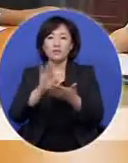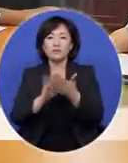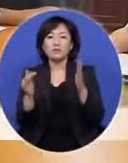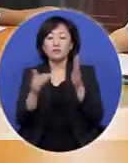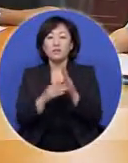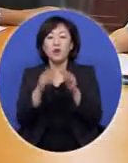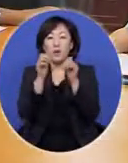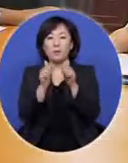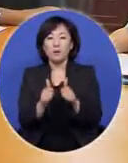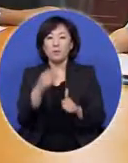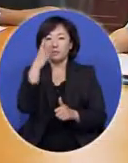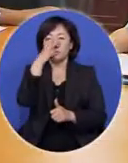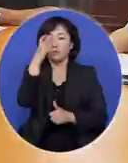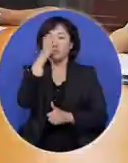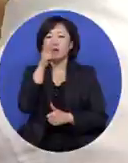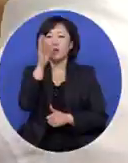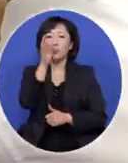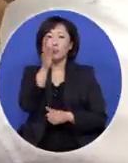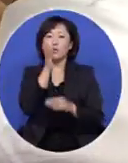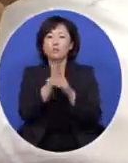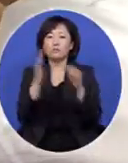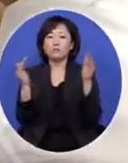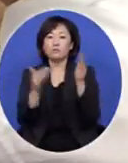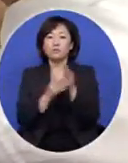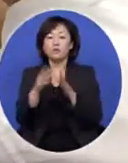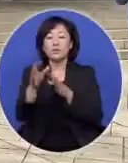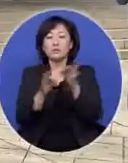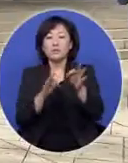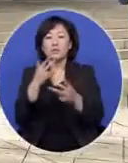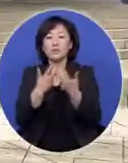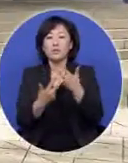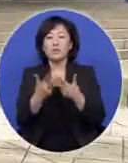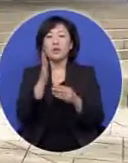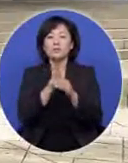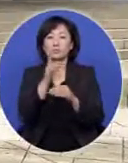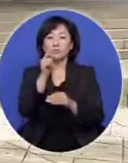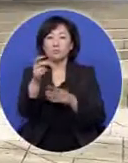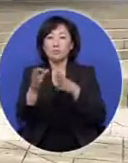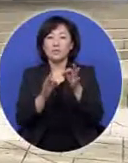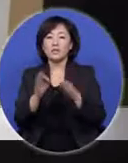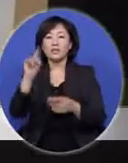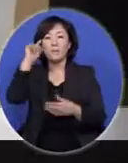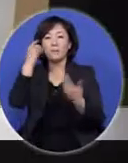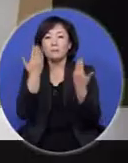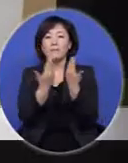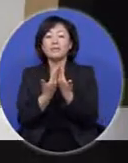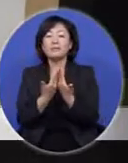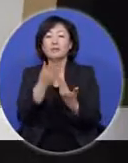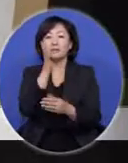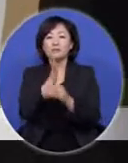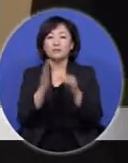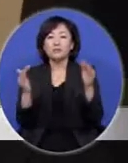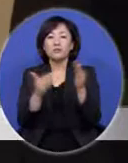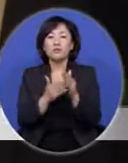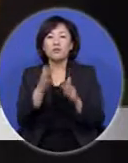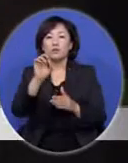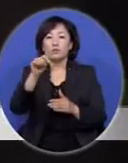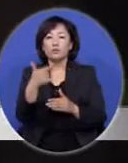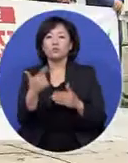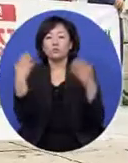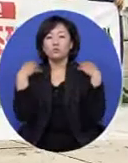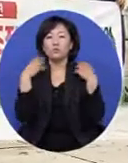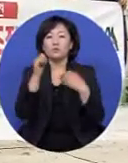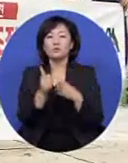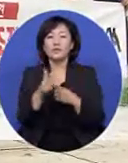법률 검토를 벌이고 있습니다. 유통상인연합회 등 중소상인단체는 즉각 반발했습니다. 윤 구청장을